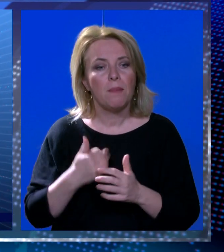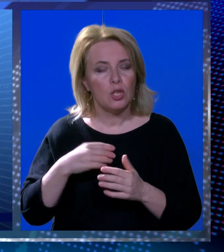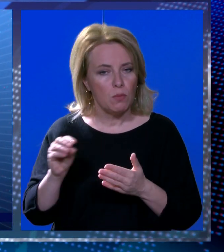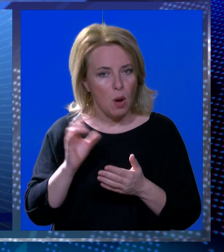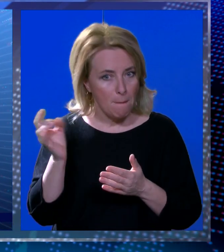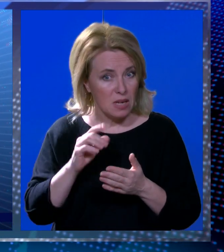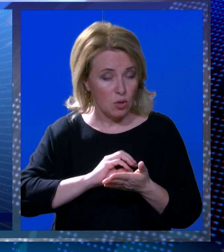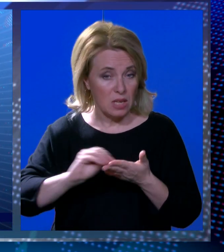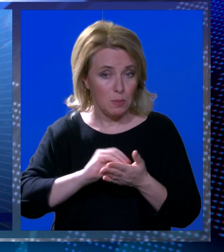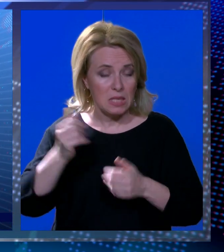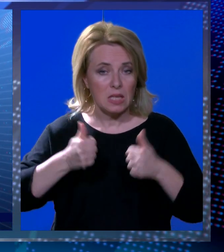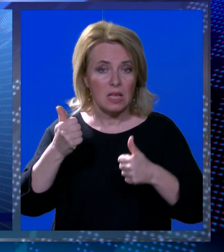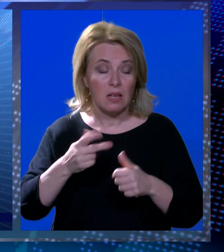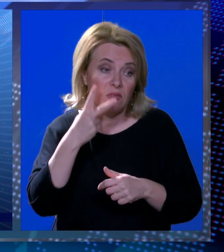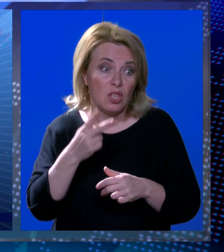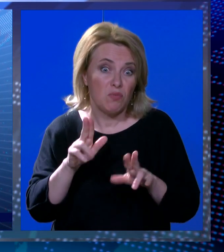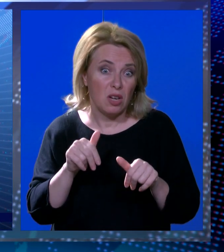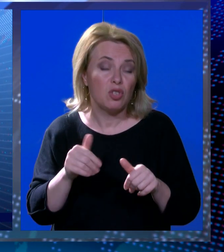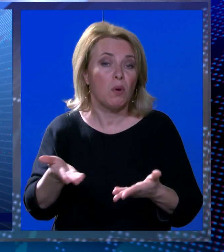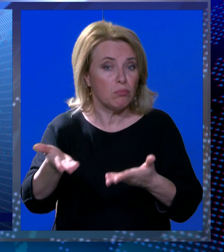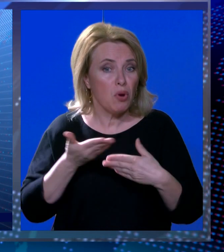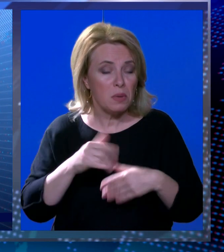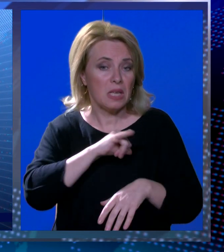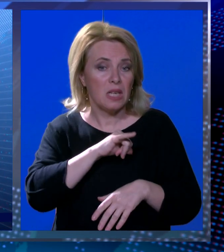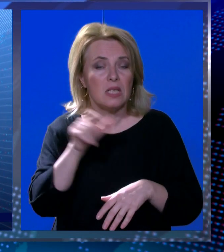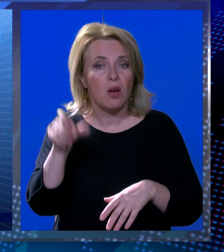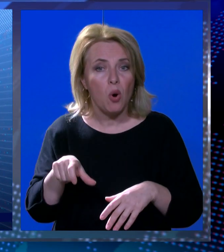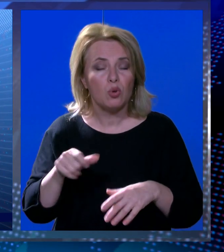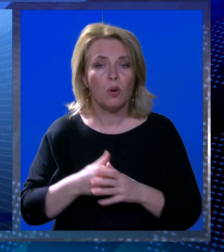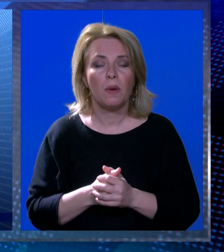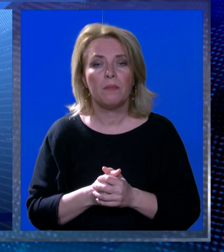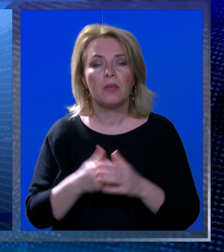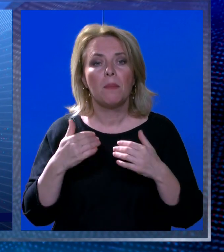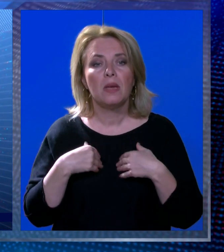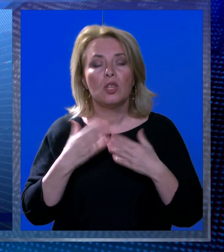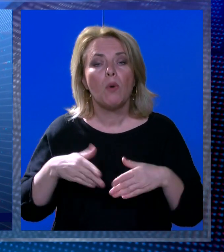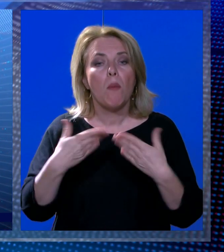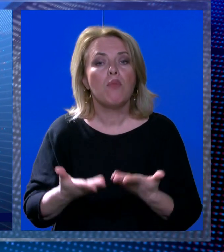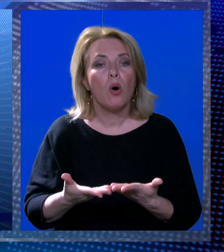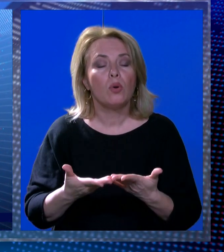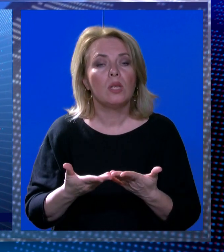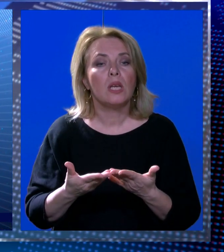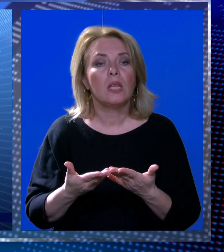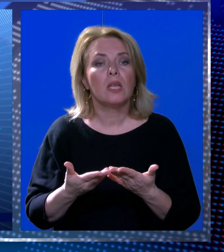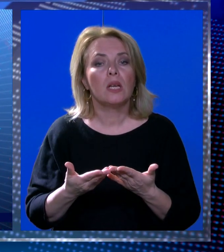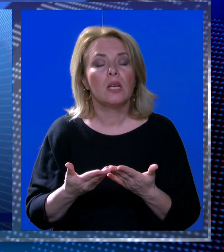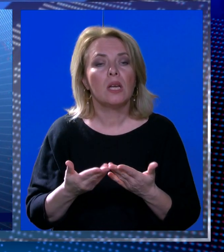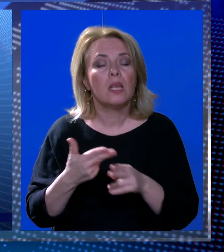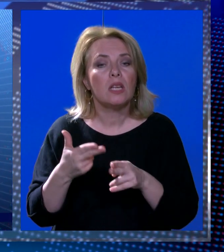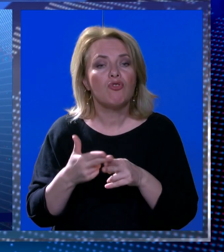će vrlo brzo, tako da vidit ćemo šta ćemo dobiti zainteresiranih. Evo, mi ćemo ponuditi